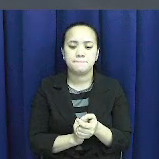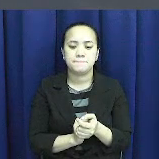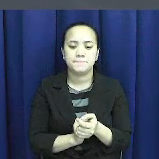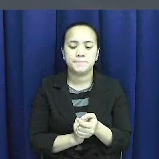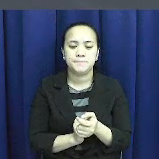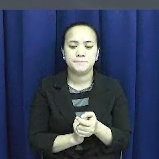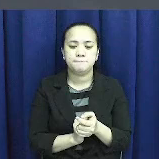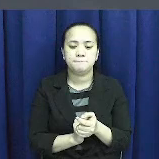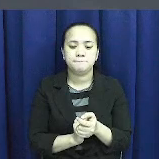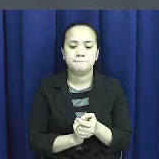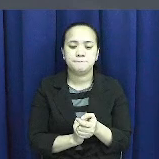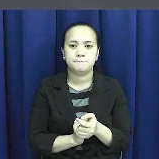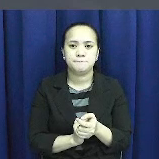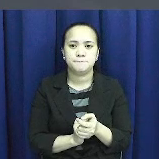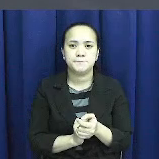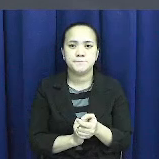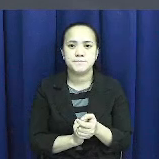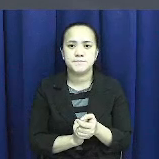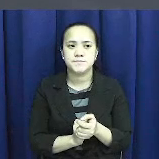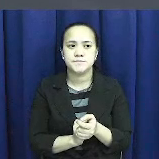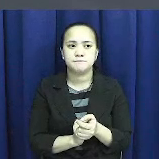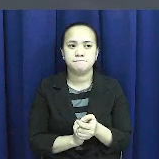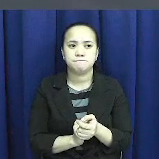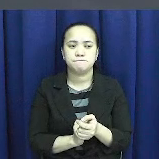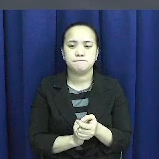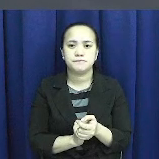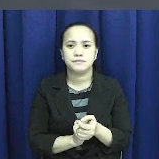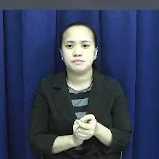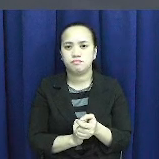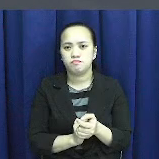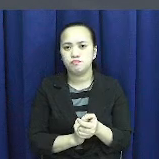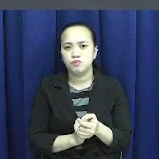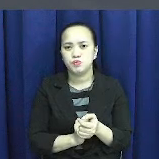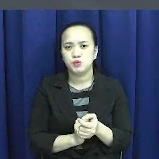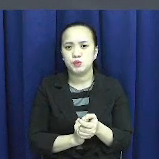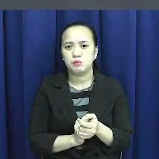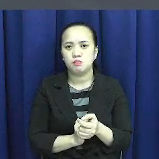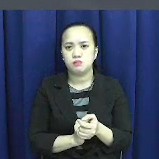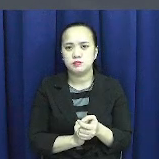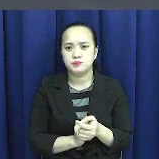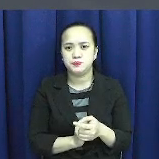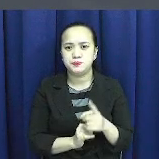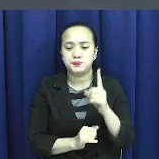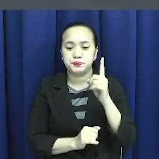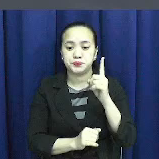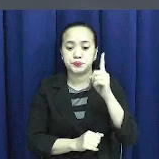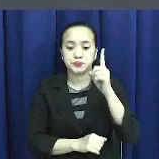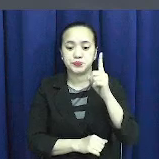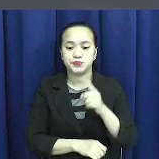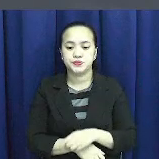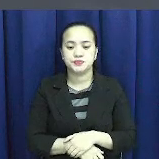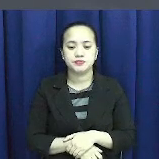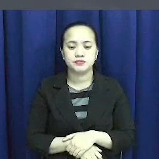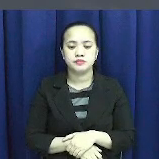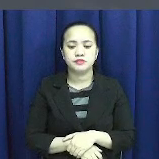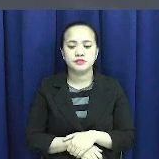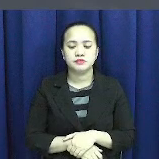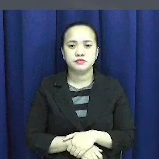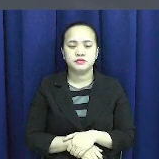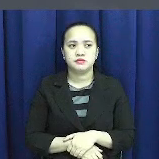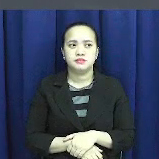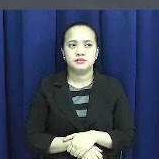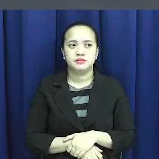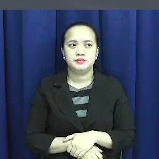the Lord had spoken unto them by the hand of Moses." You see, sinakita nyo